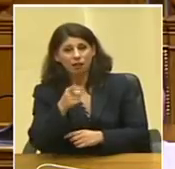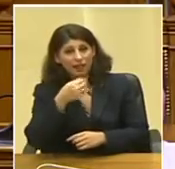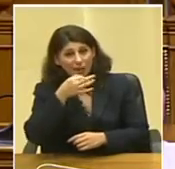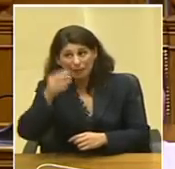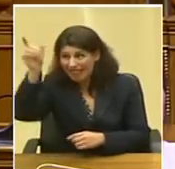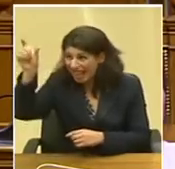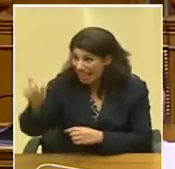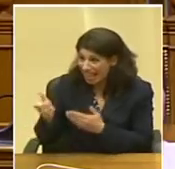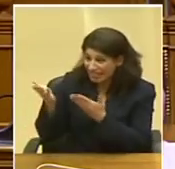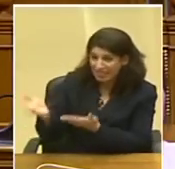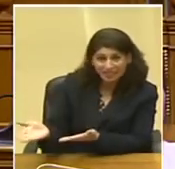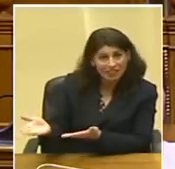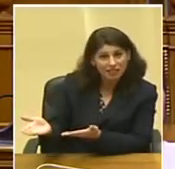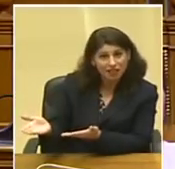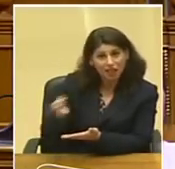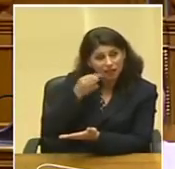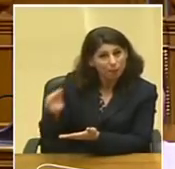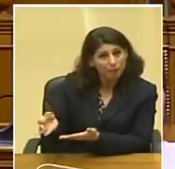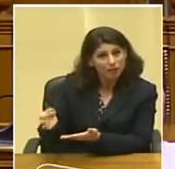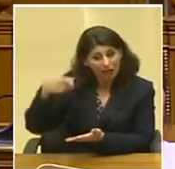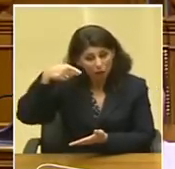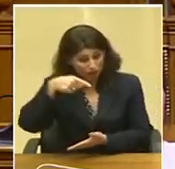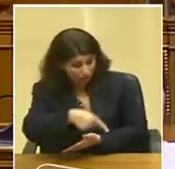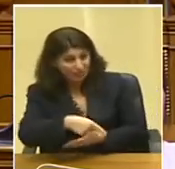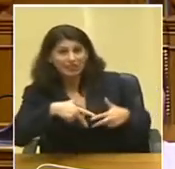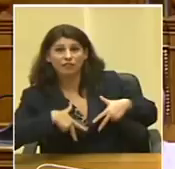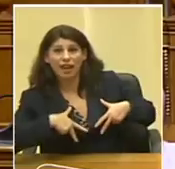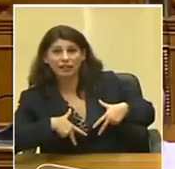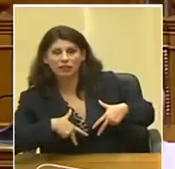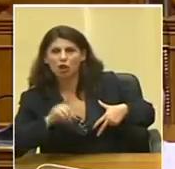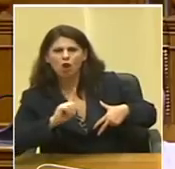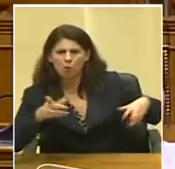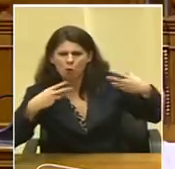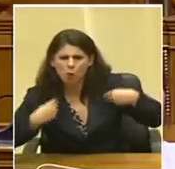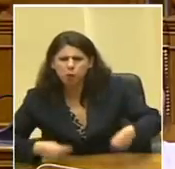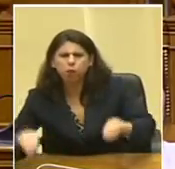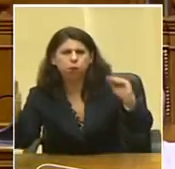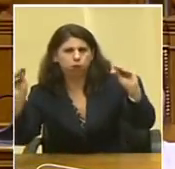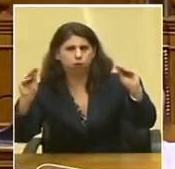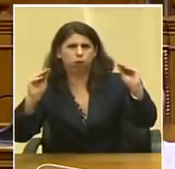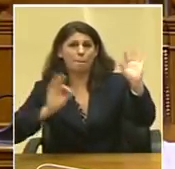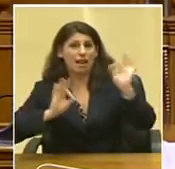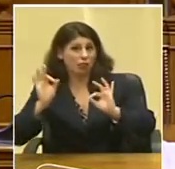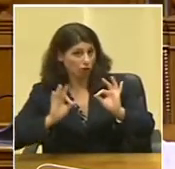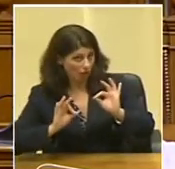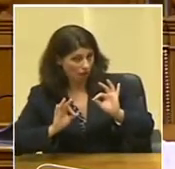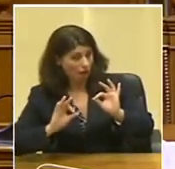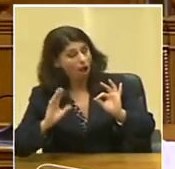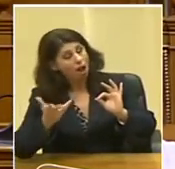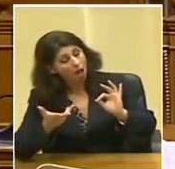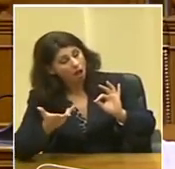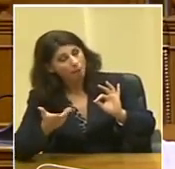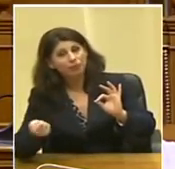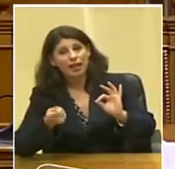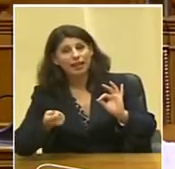εσείς ότι αυτή η κυβέρνηση όχι μόνο ξεπούλησε τη Μακεδονία, αλλά έκανε